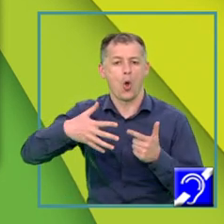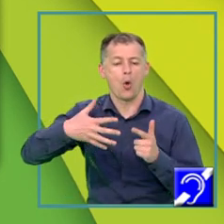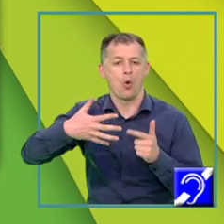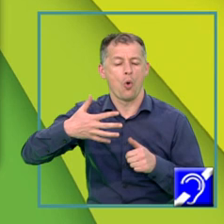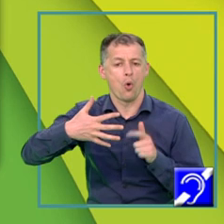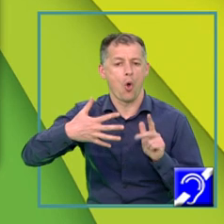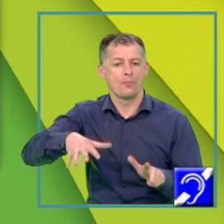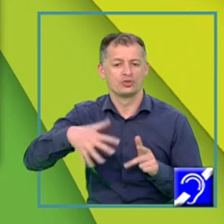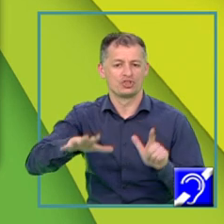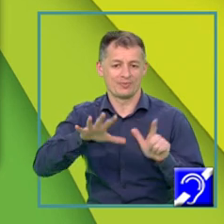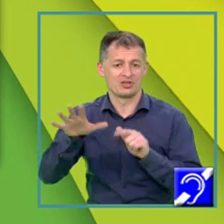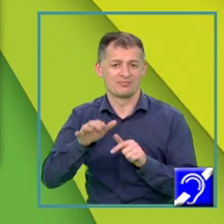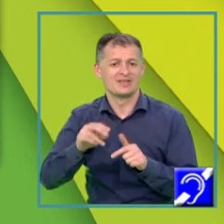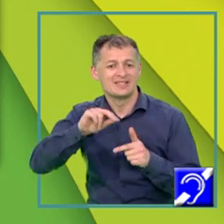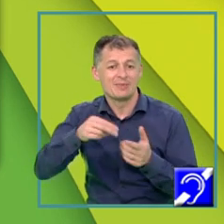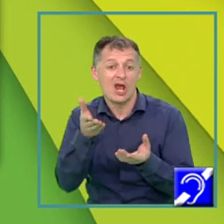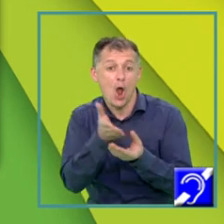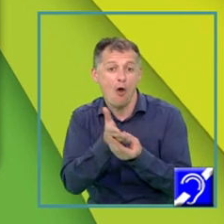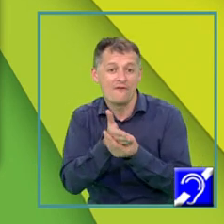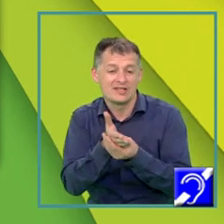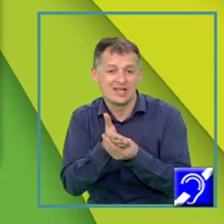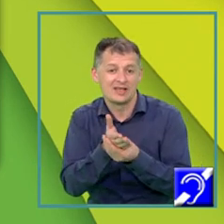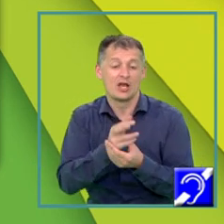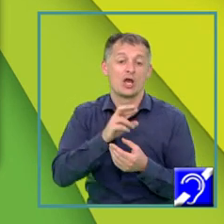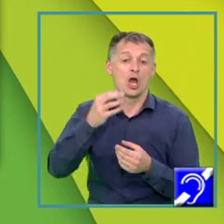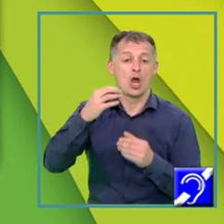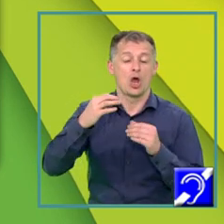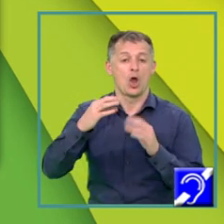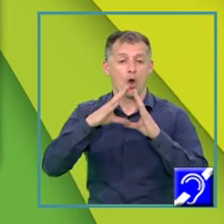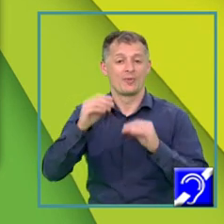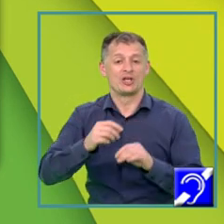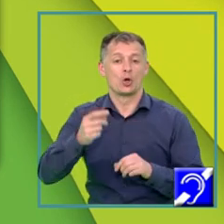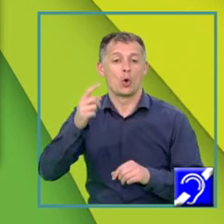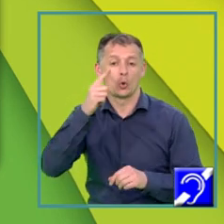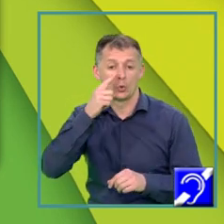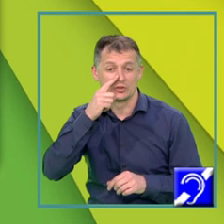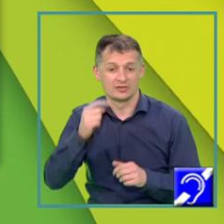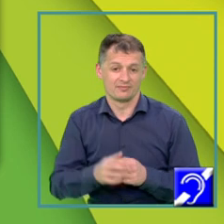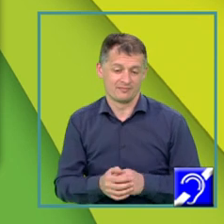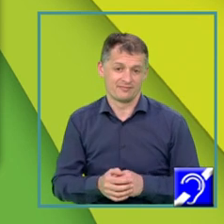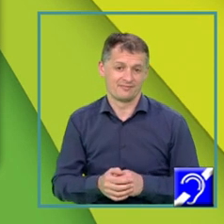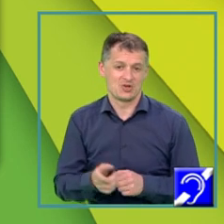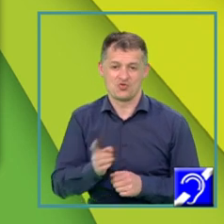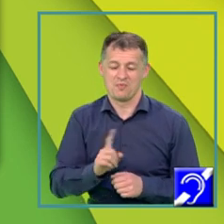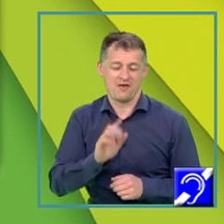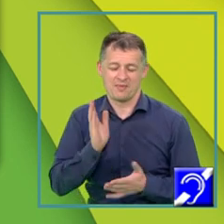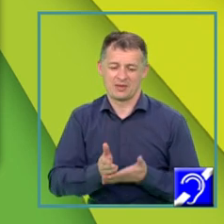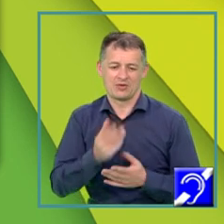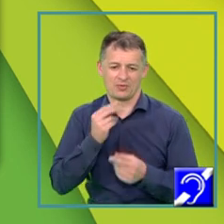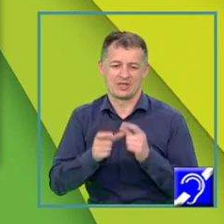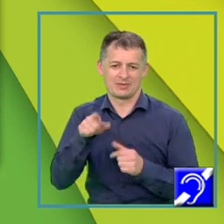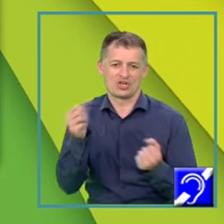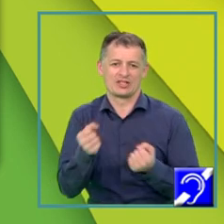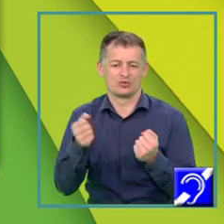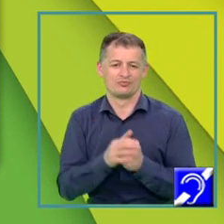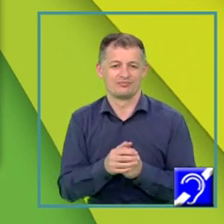semnarea Convenției Română-Ruse din 4-16 aprilie 1877. ca atare, nu mai avem dreptul să vorbim despre acea acțiune.